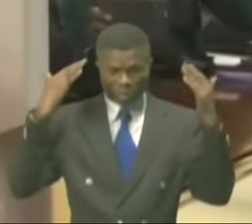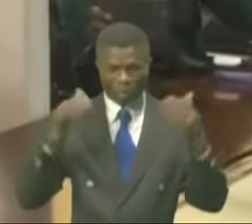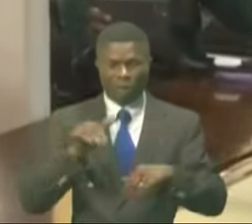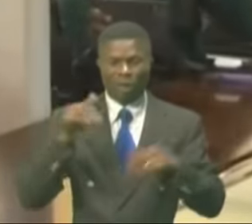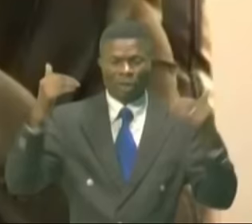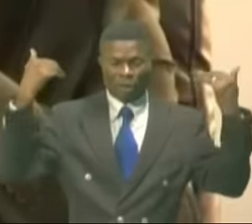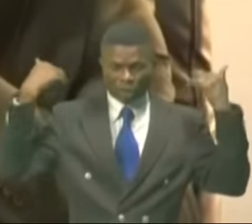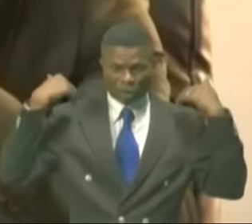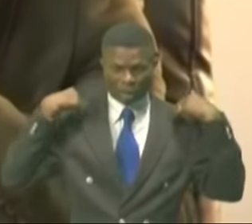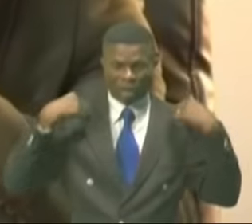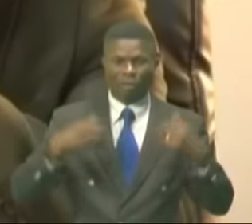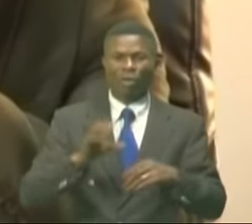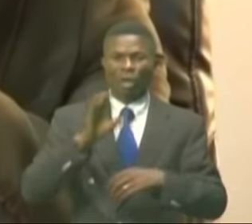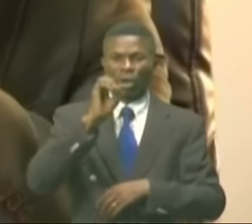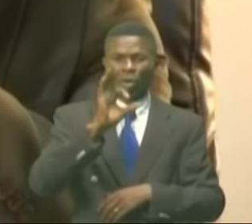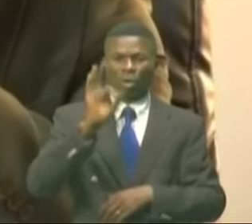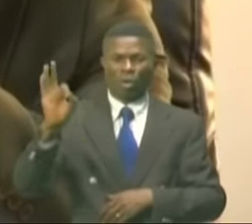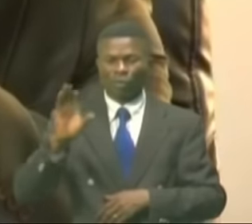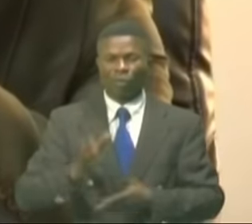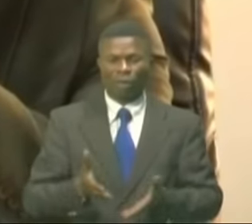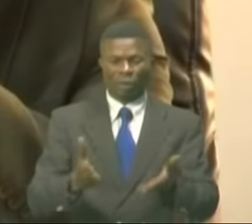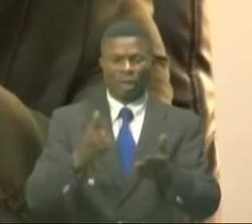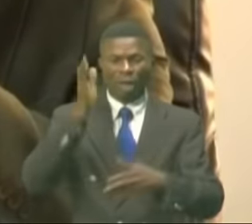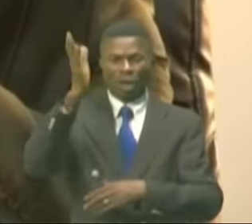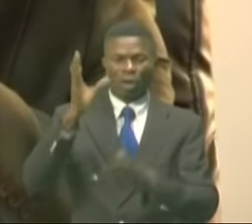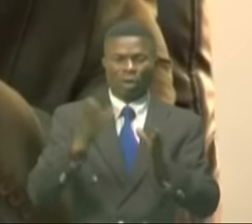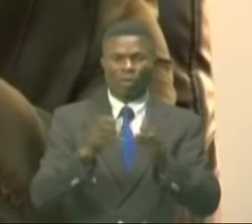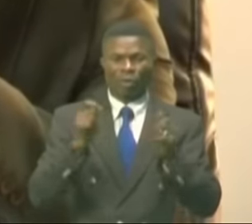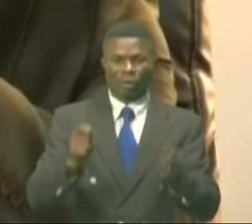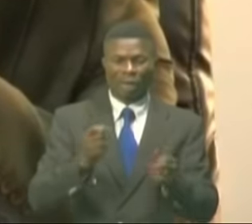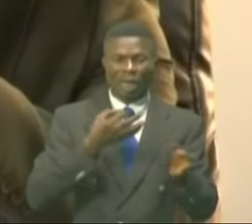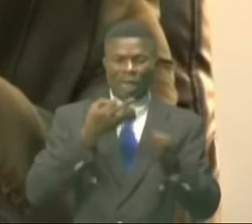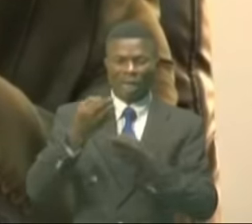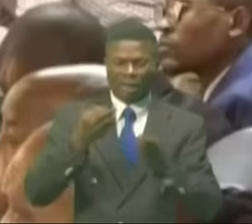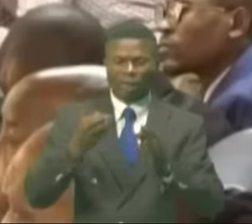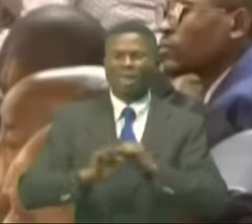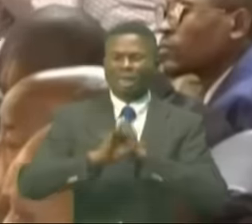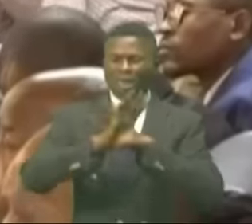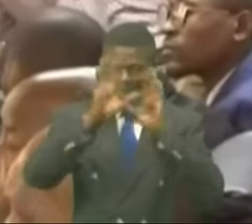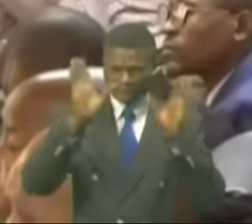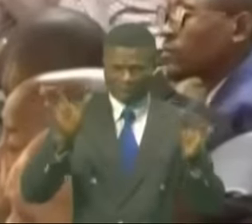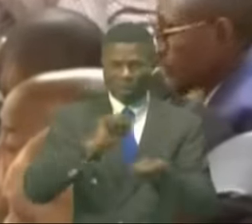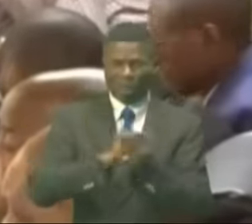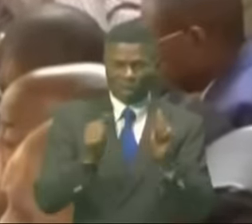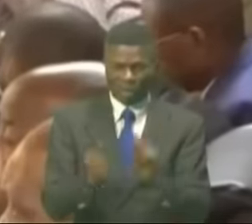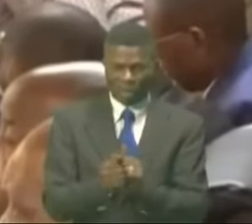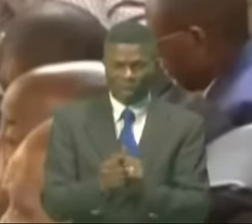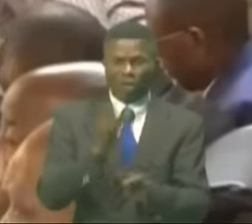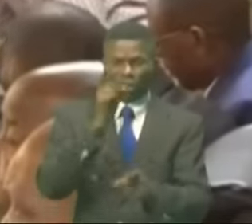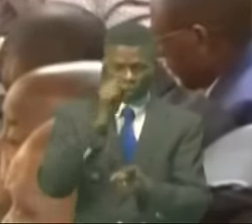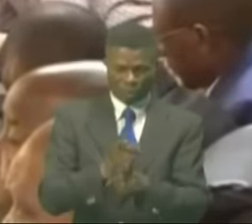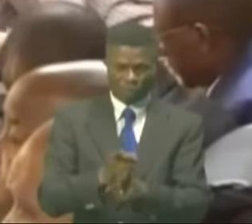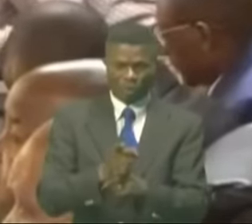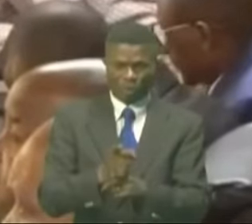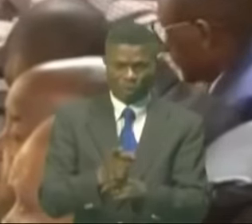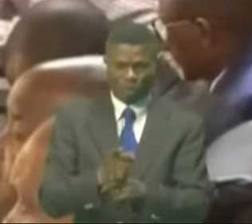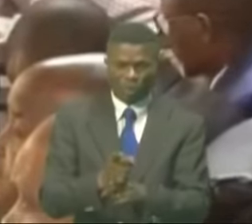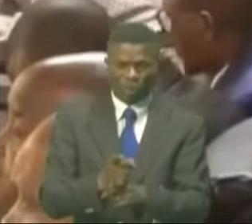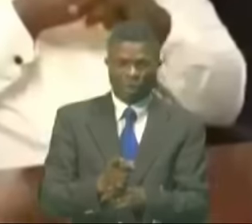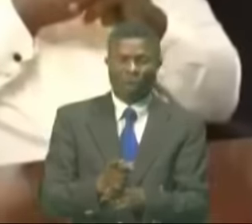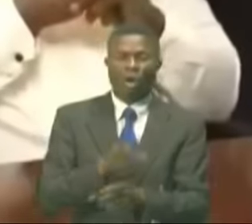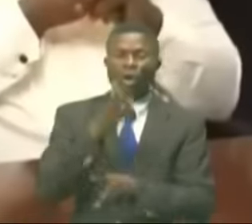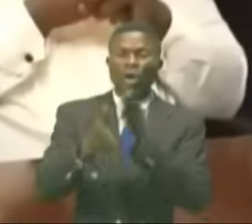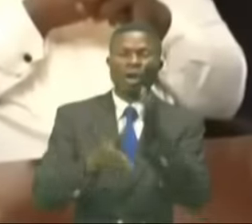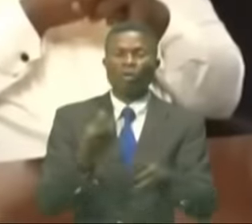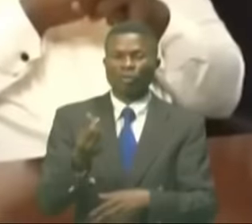l'Office de route a, au cours d'une conférence de presse, fourni des explications sur la situation exacte d'un présumé